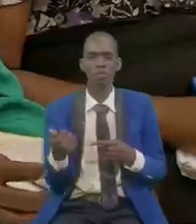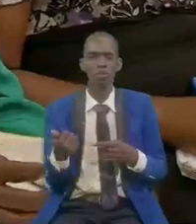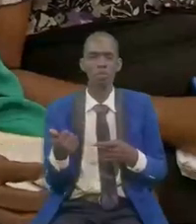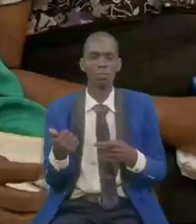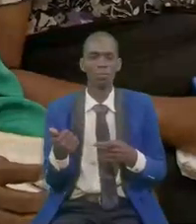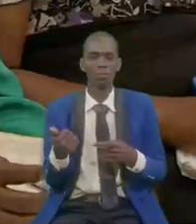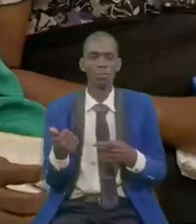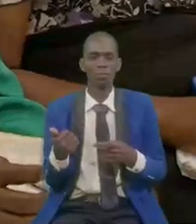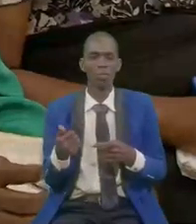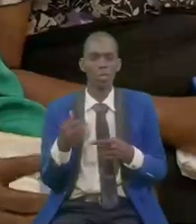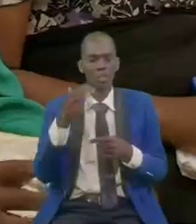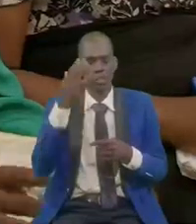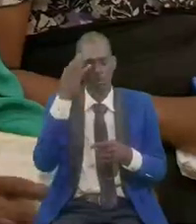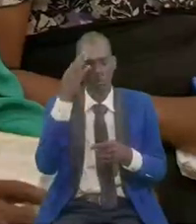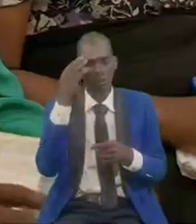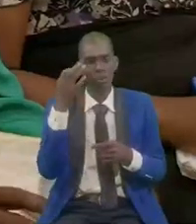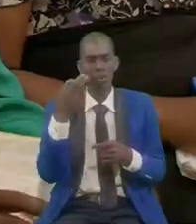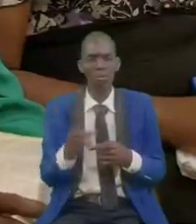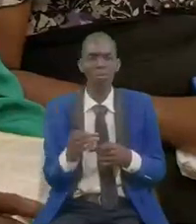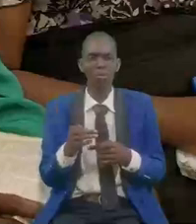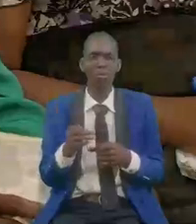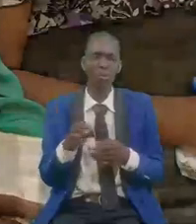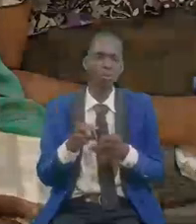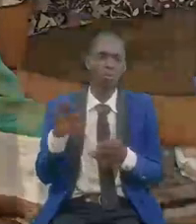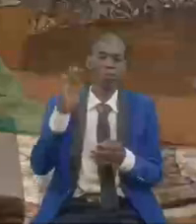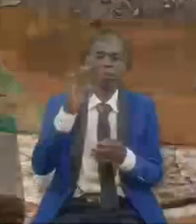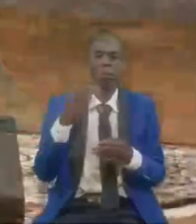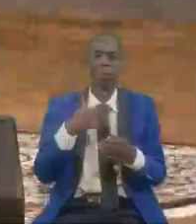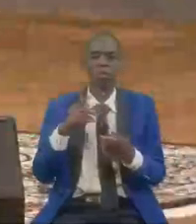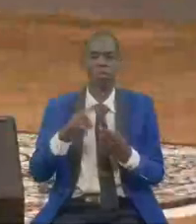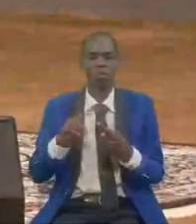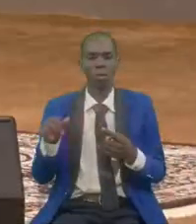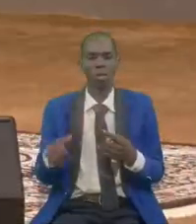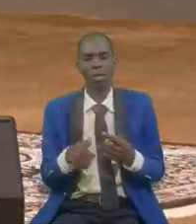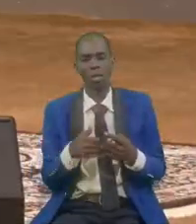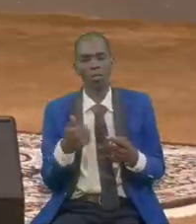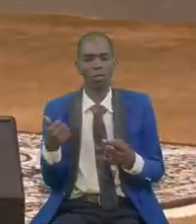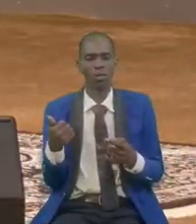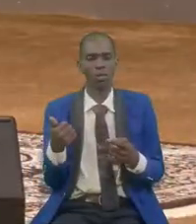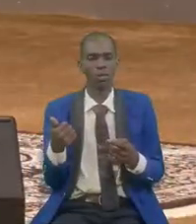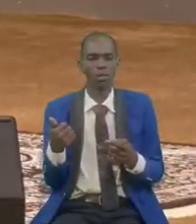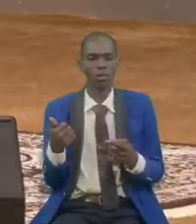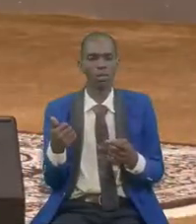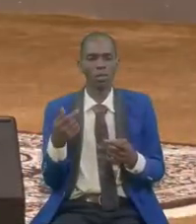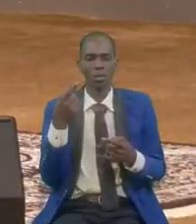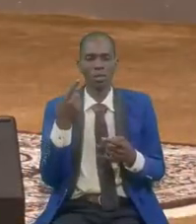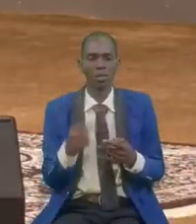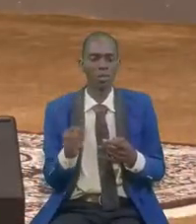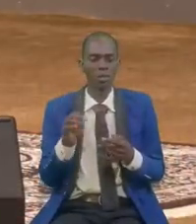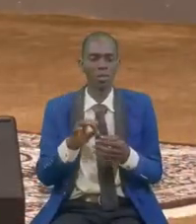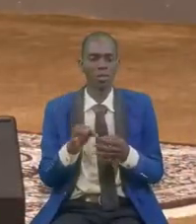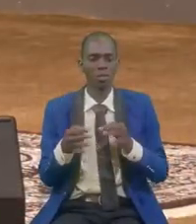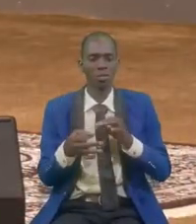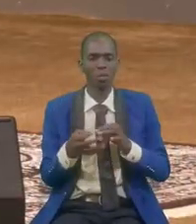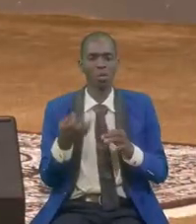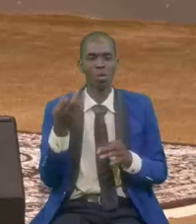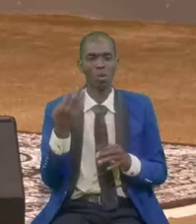un autre, le discernement des esprits, à un autre, la diversité des langues, à un